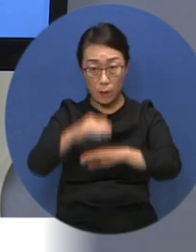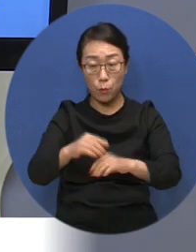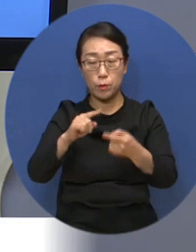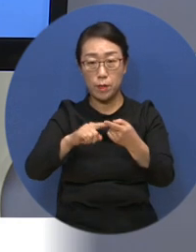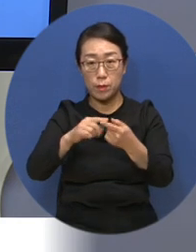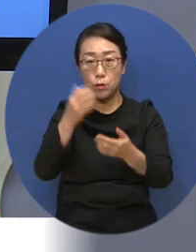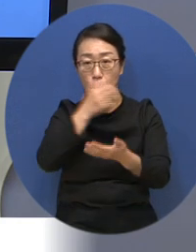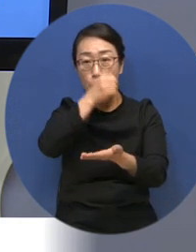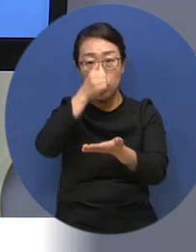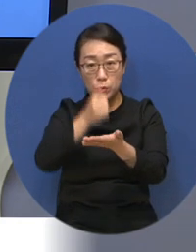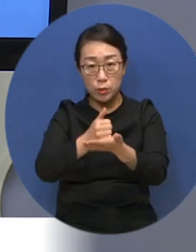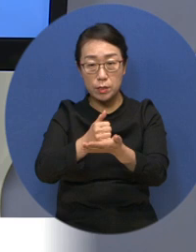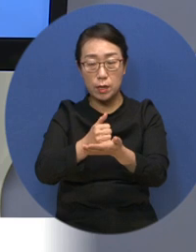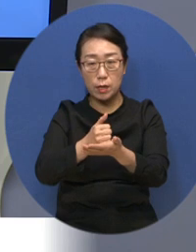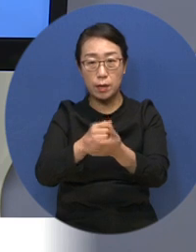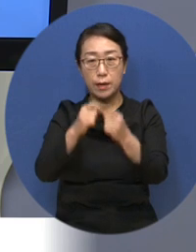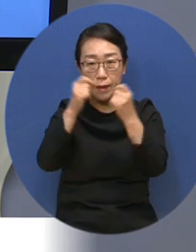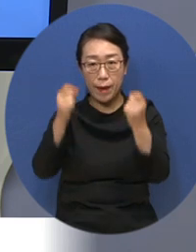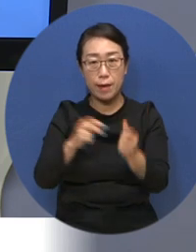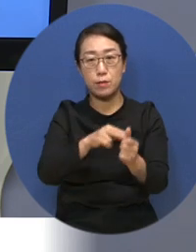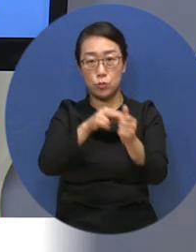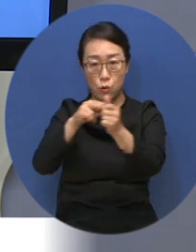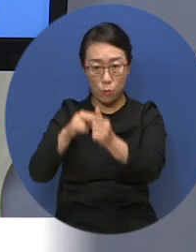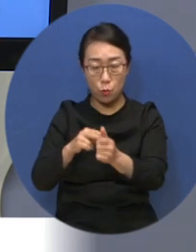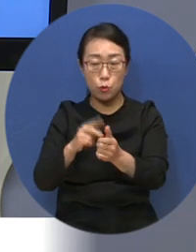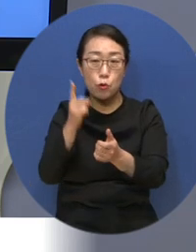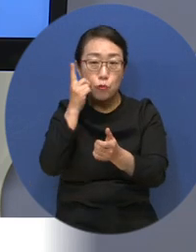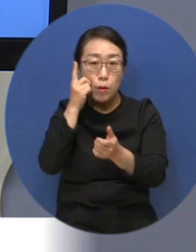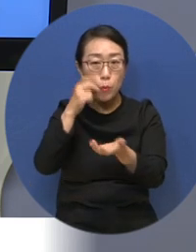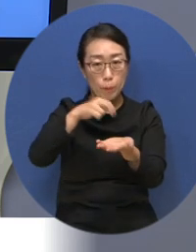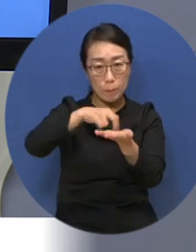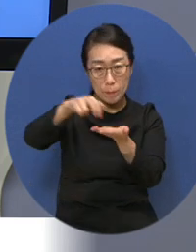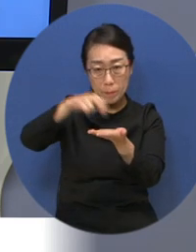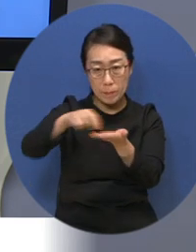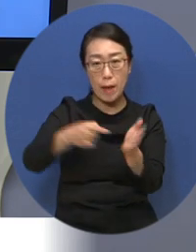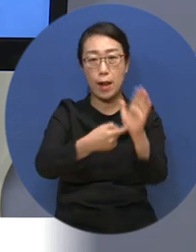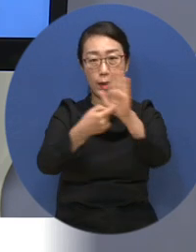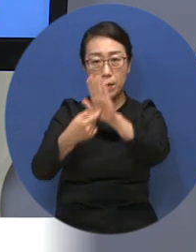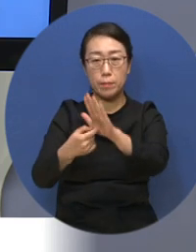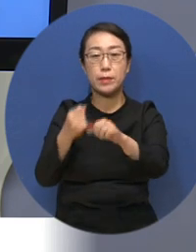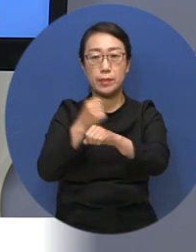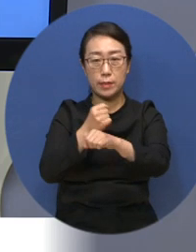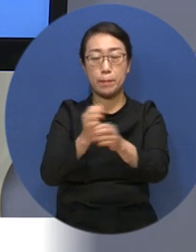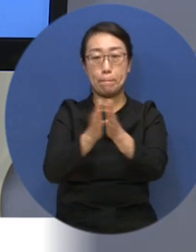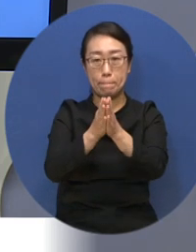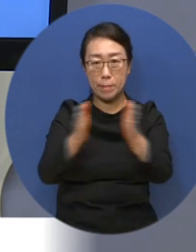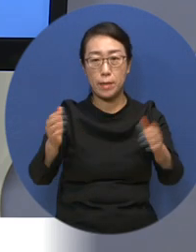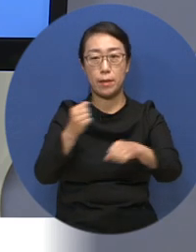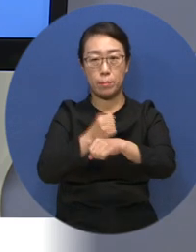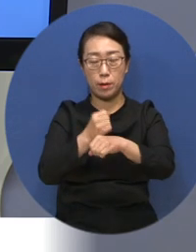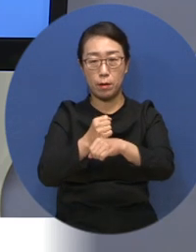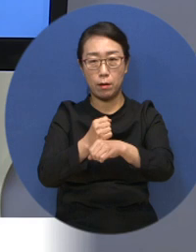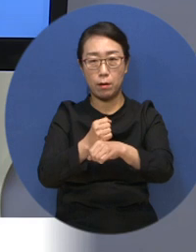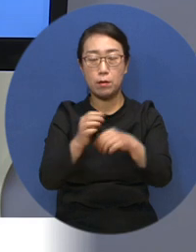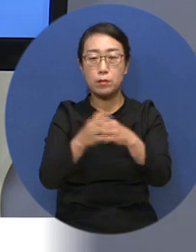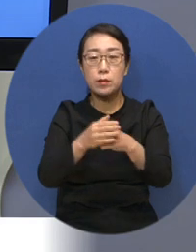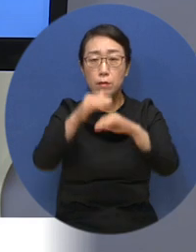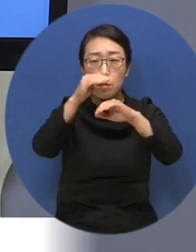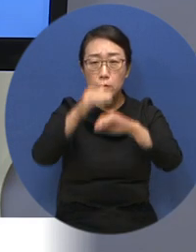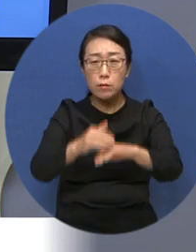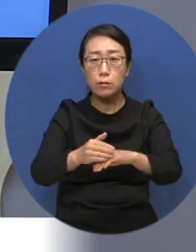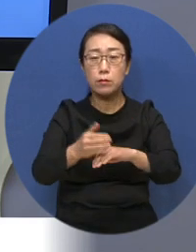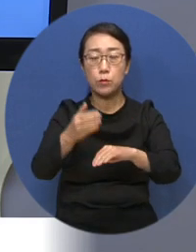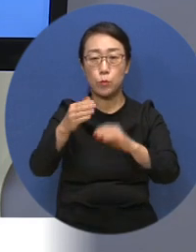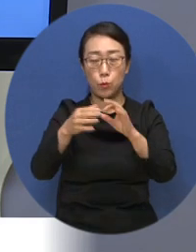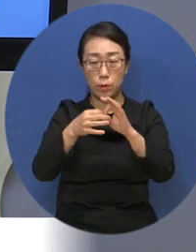성범죄자 신상정보 모바일 고지 를 실시한다고 밝혔는데요 그동안에는 성범죄자 신상정보를